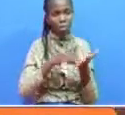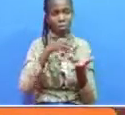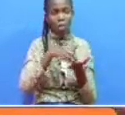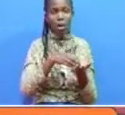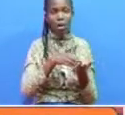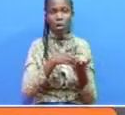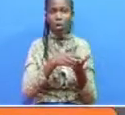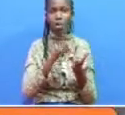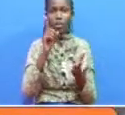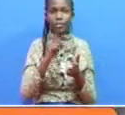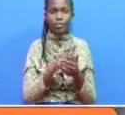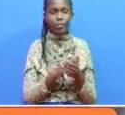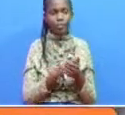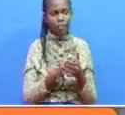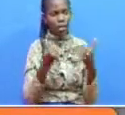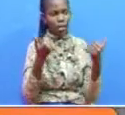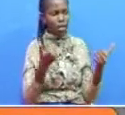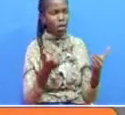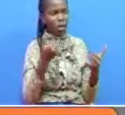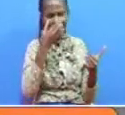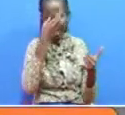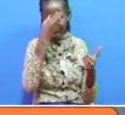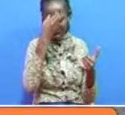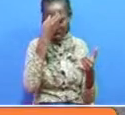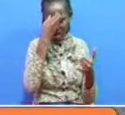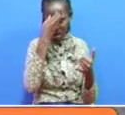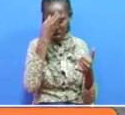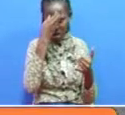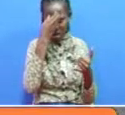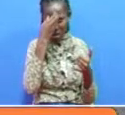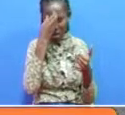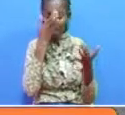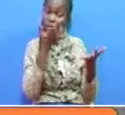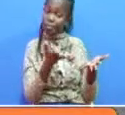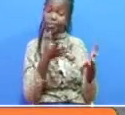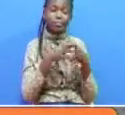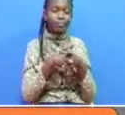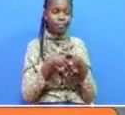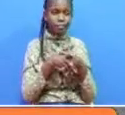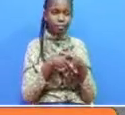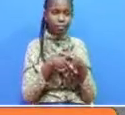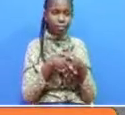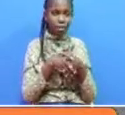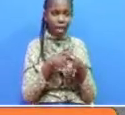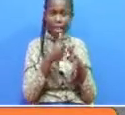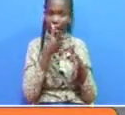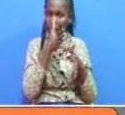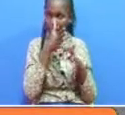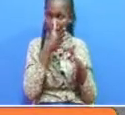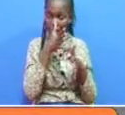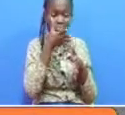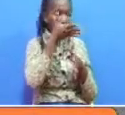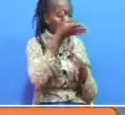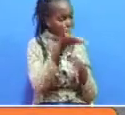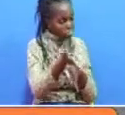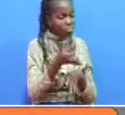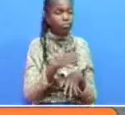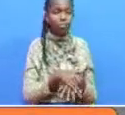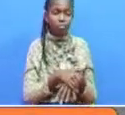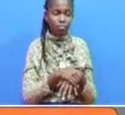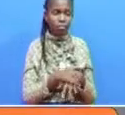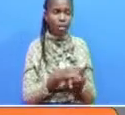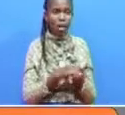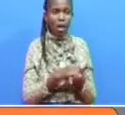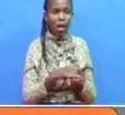imeenda. Sasa makasiriko imeingia. Uongo umeingia.